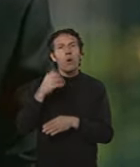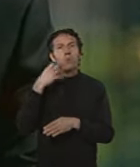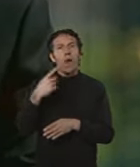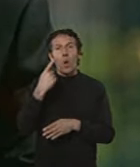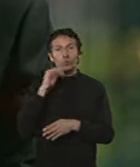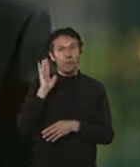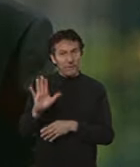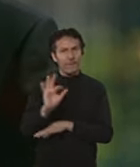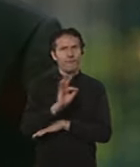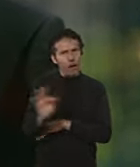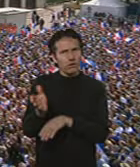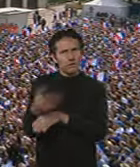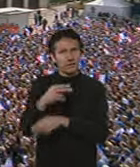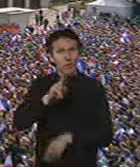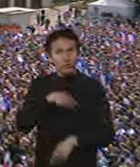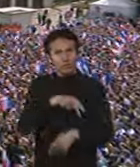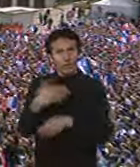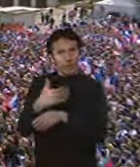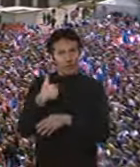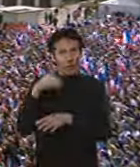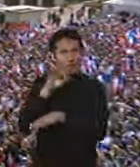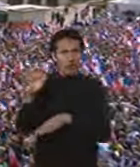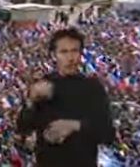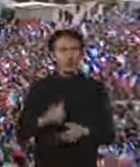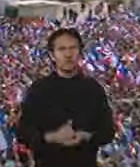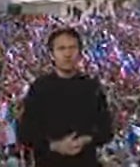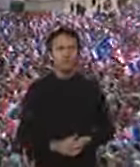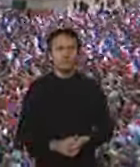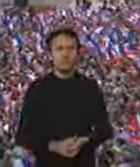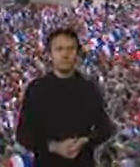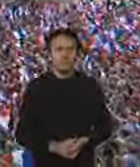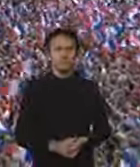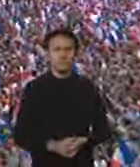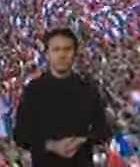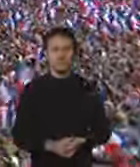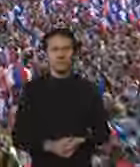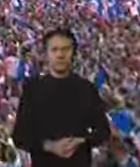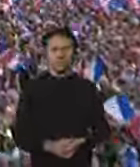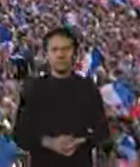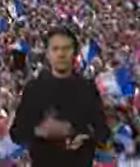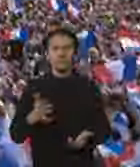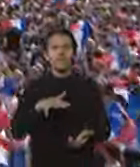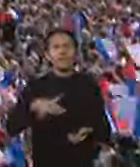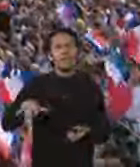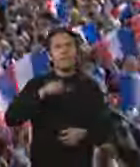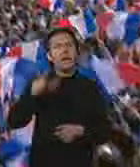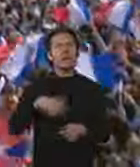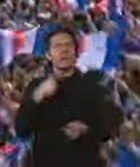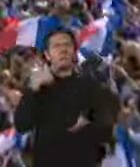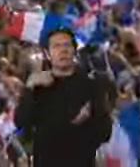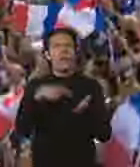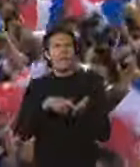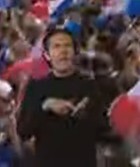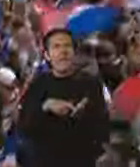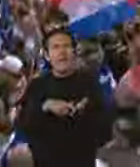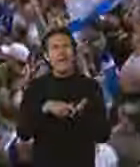France notre drapeau c'est celui de la France à ceux qui préfèent le